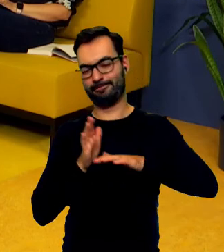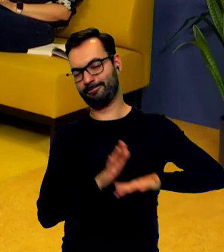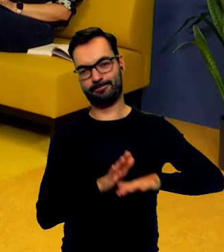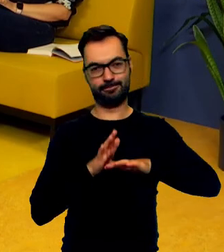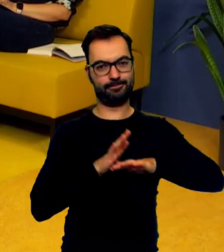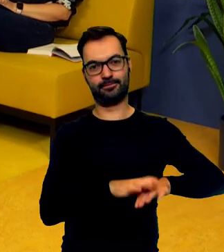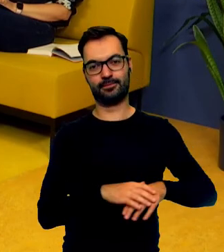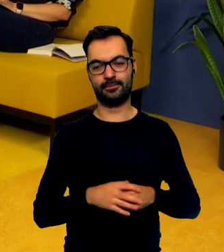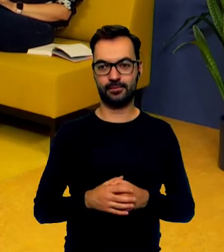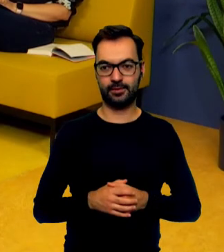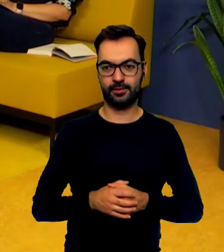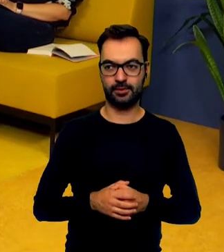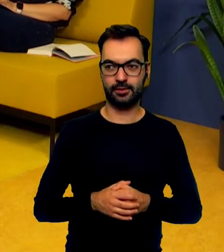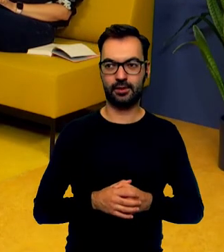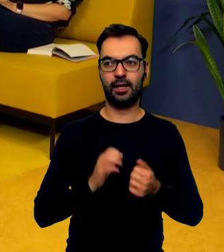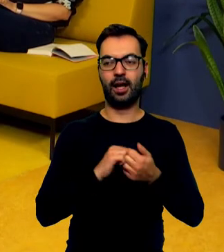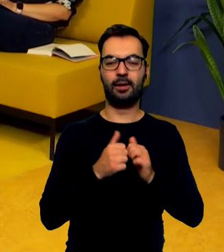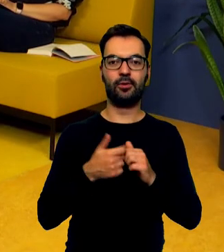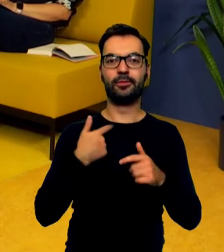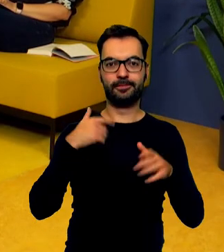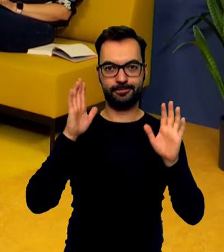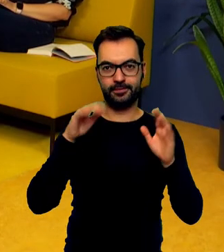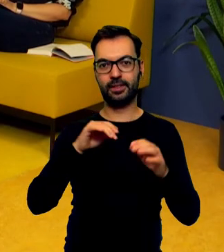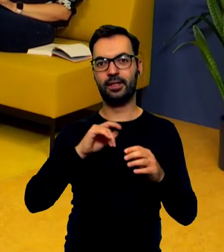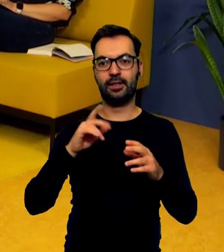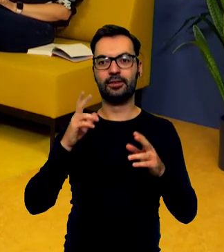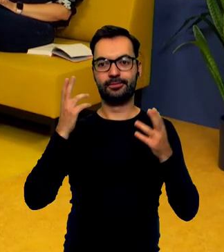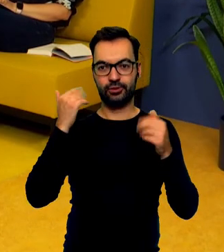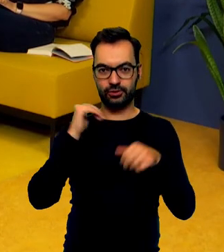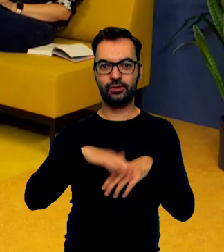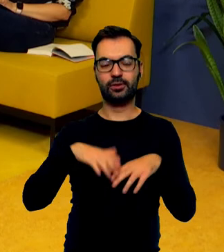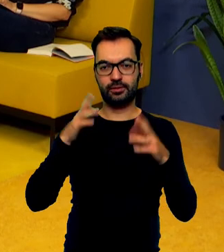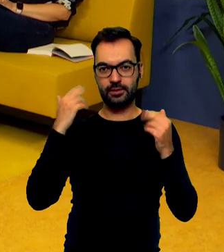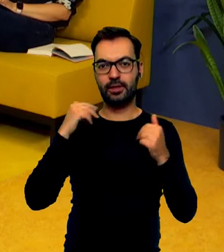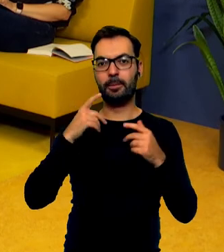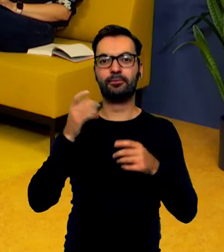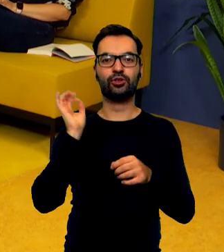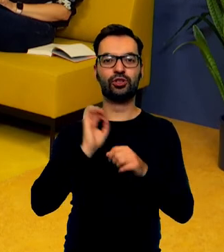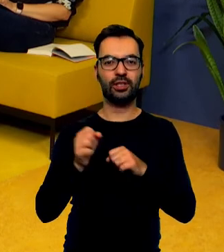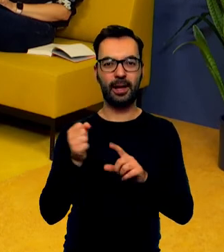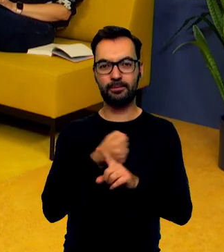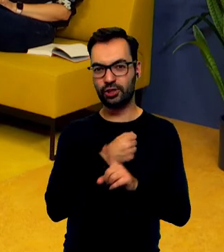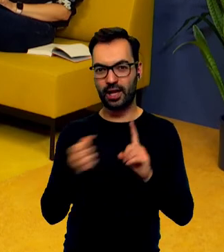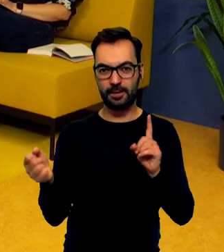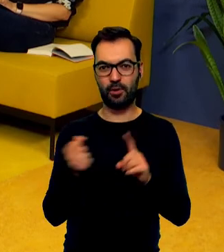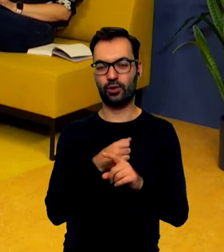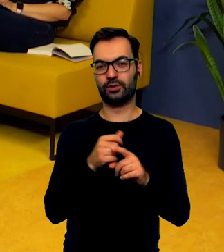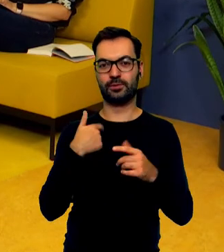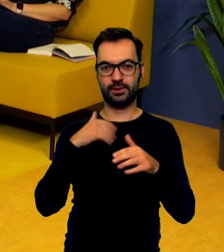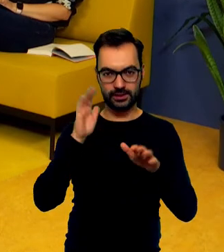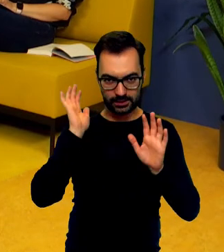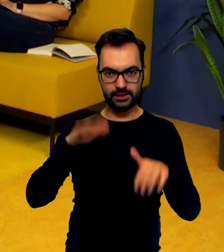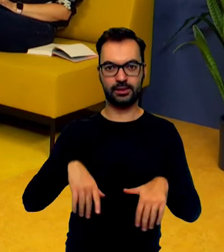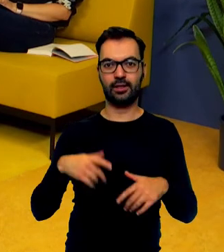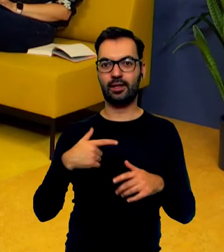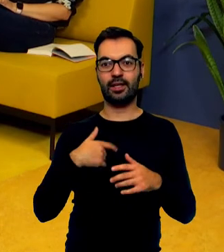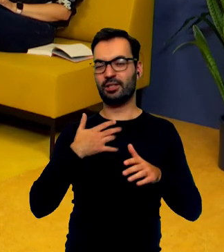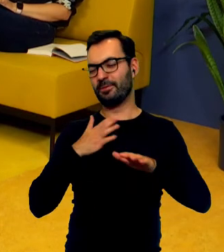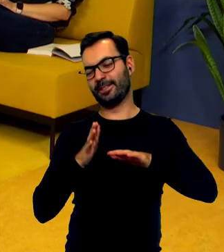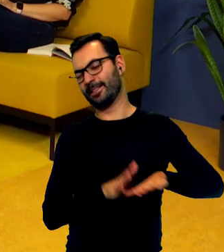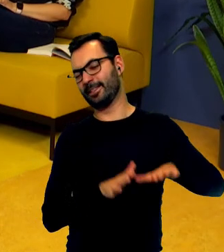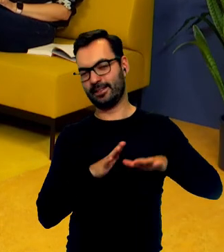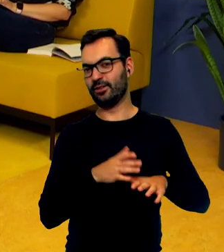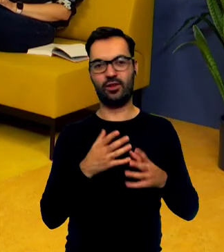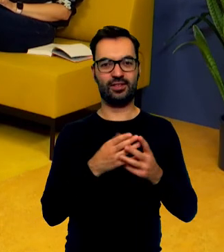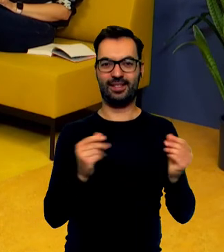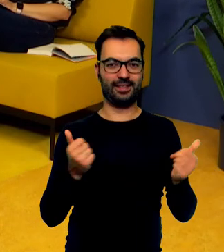własnej podatności na przemoc na przykład, własnej skłonności do przemocy, no to nie znika,